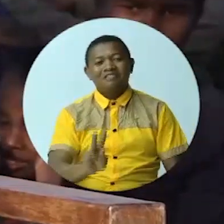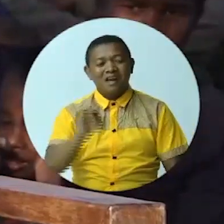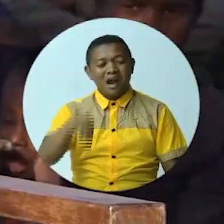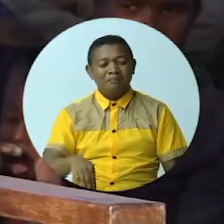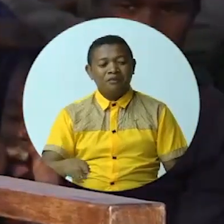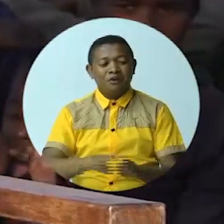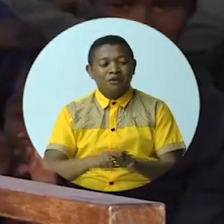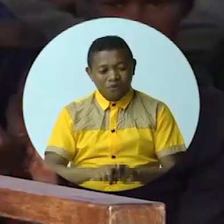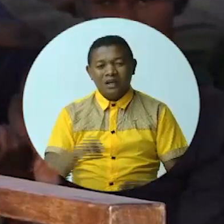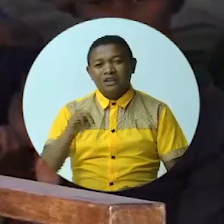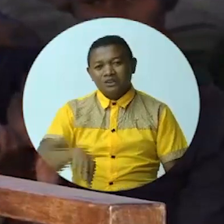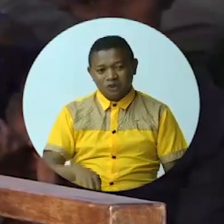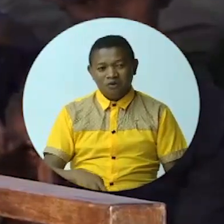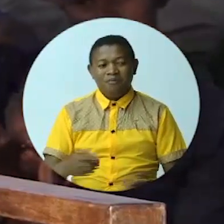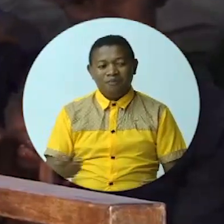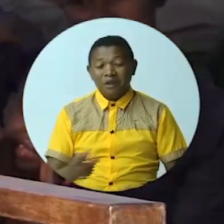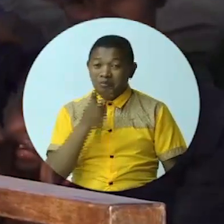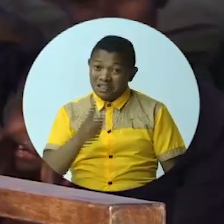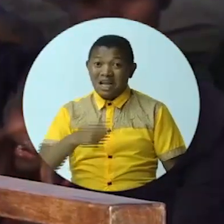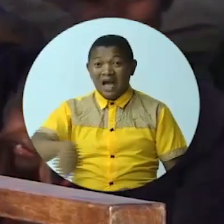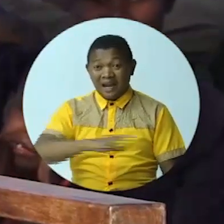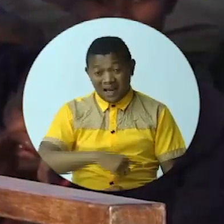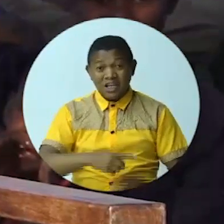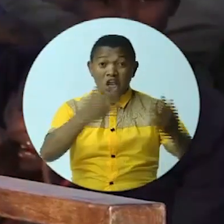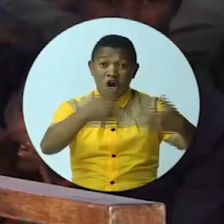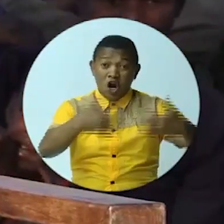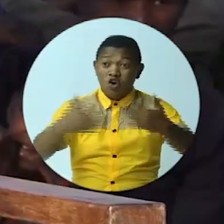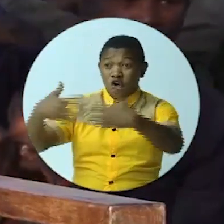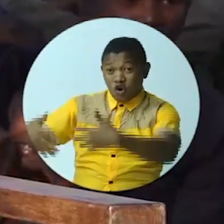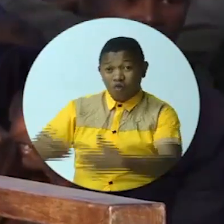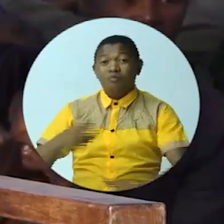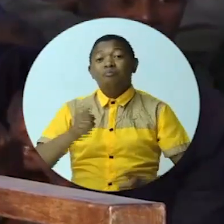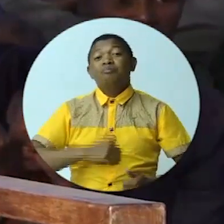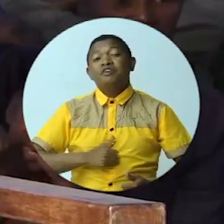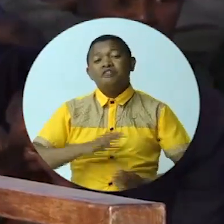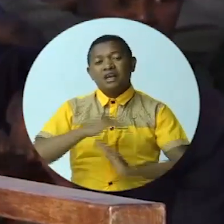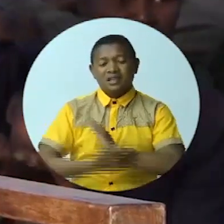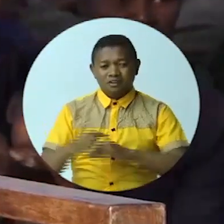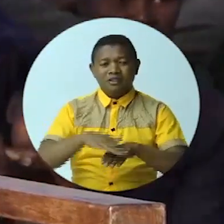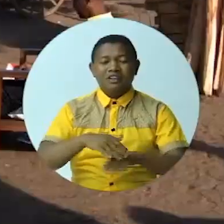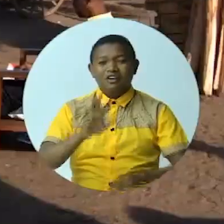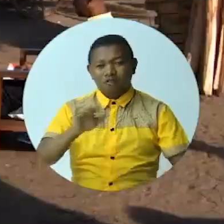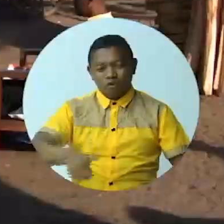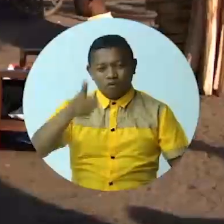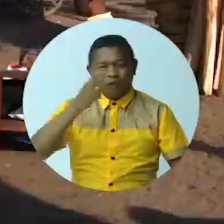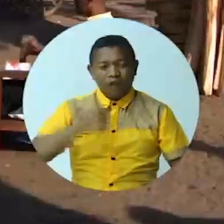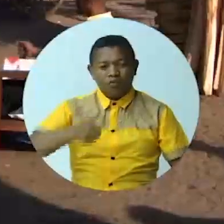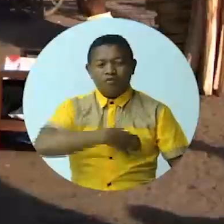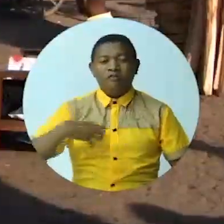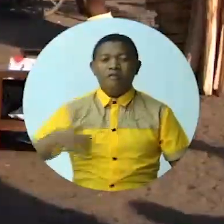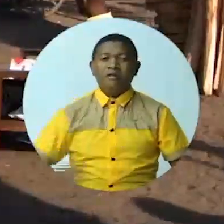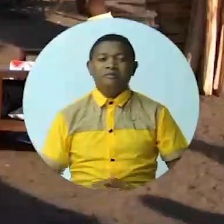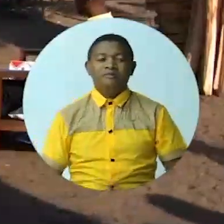manjoy anay ihany koa amin'ny alalan'ireo haino manjery tsy miankina rehetra manerana nosy samia tsara tompoklasy tompofavy.